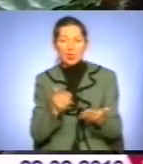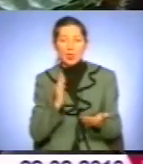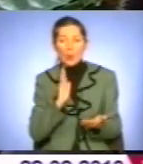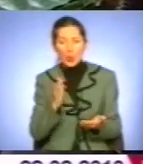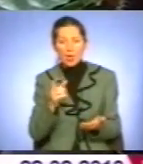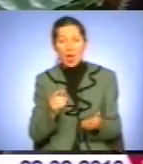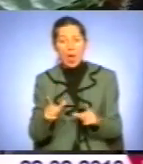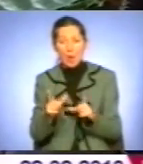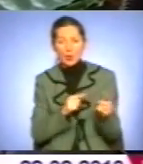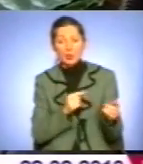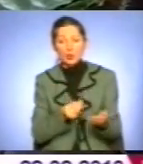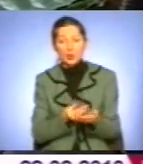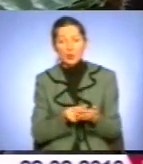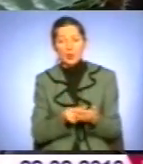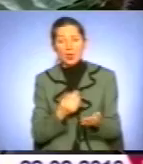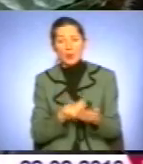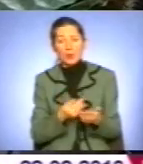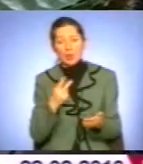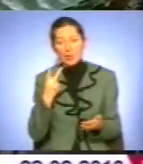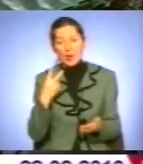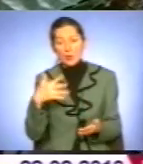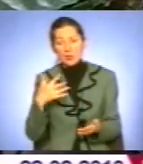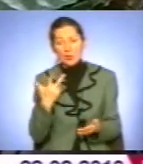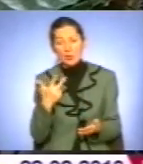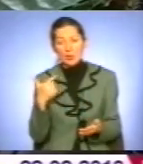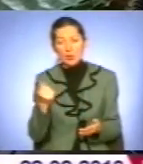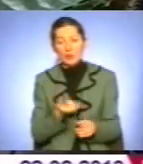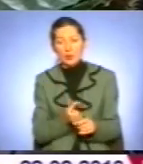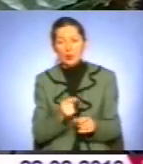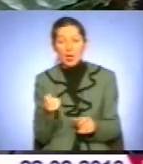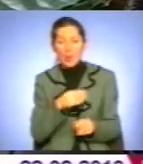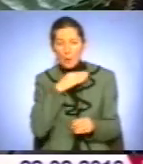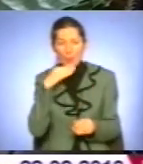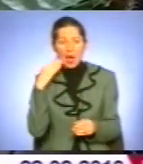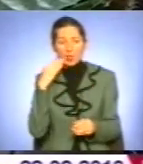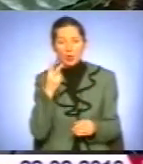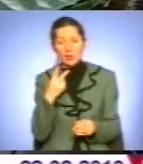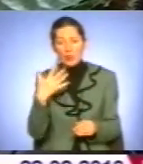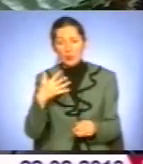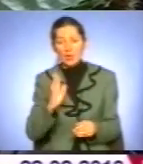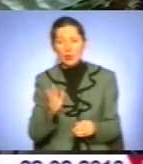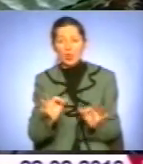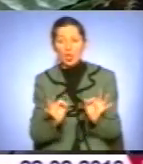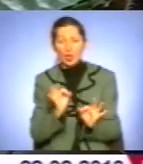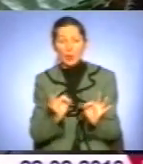коштувати, будемо казали, хоч принаймні 2,50. 3 гривні – це трошки забагато, а 2,50 – це буде якраз нормально. При нинішніх